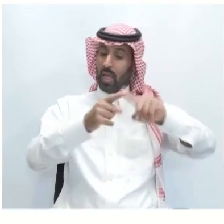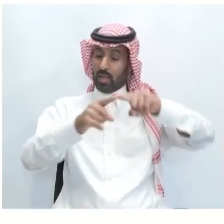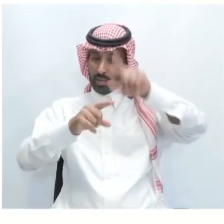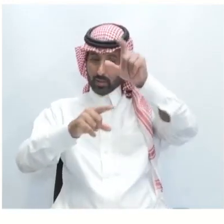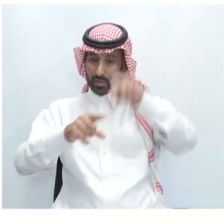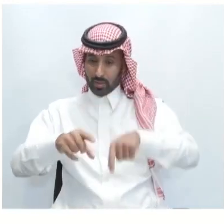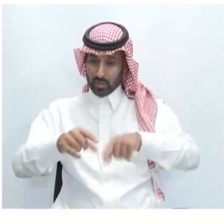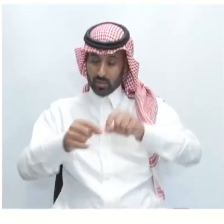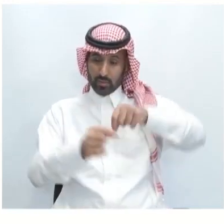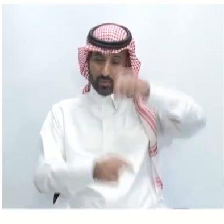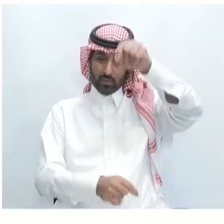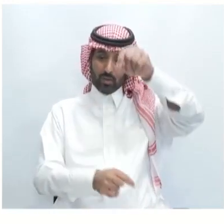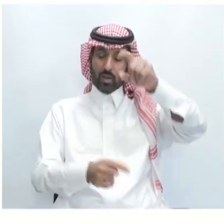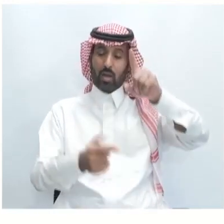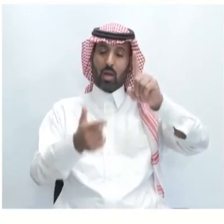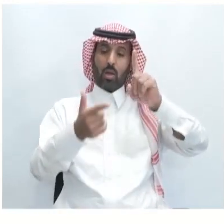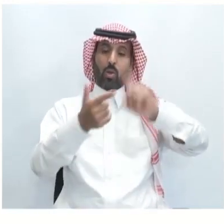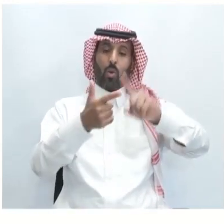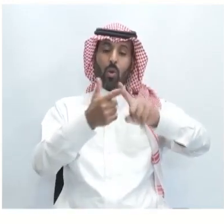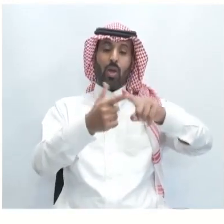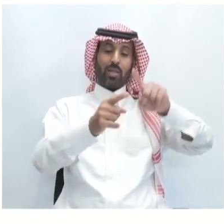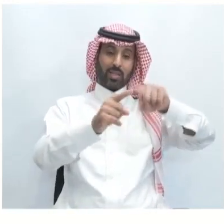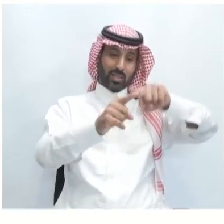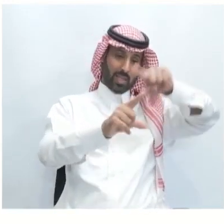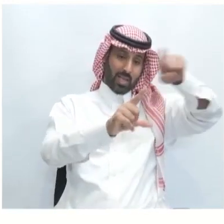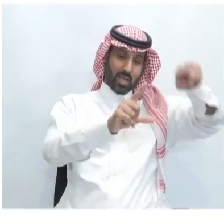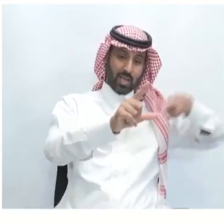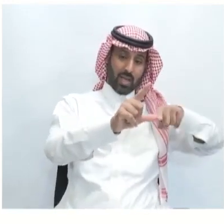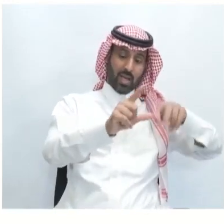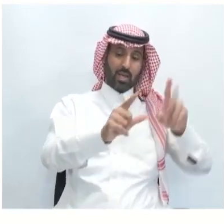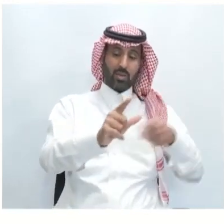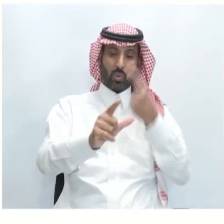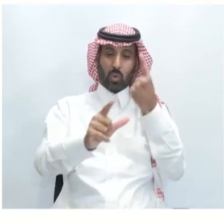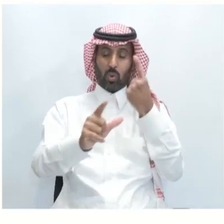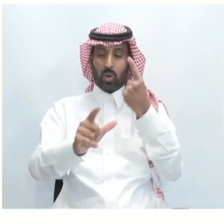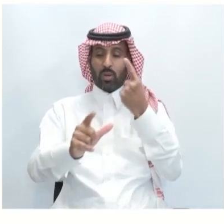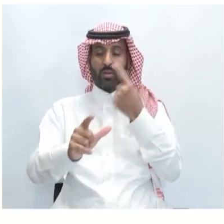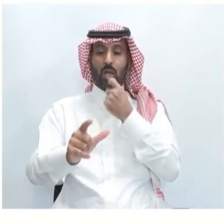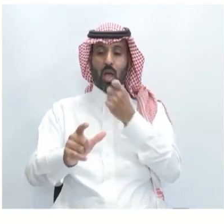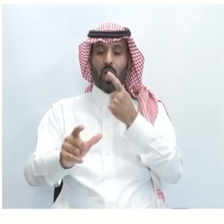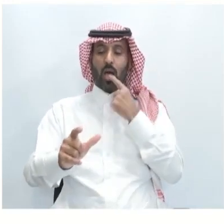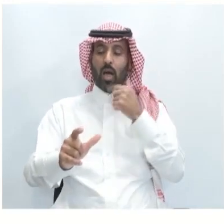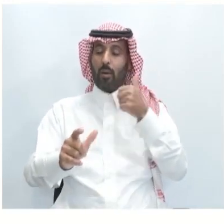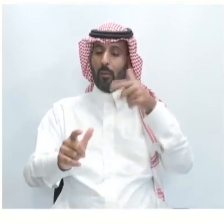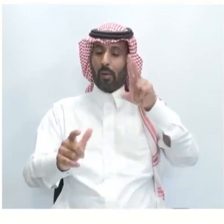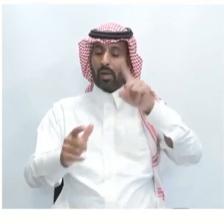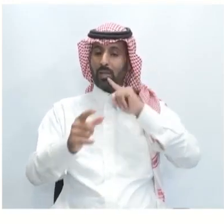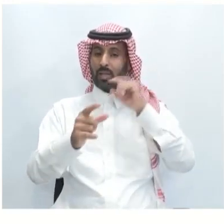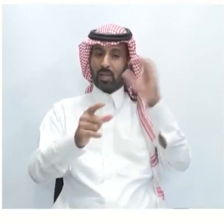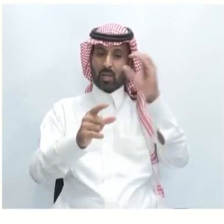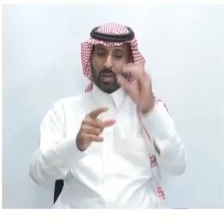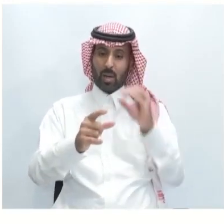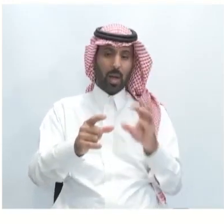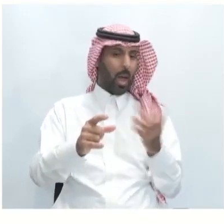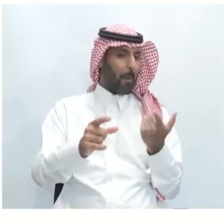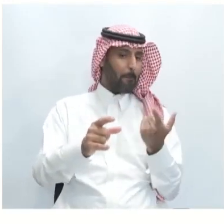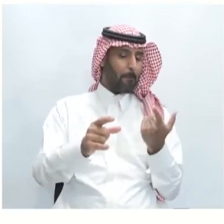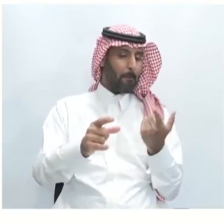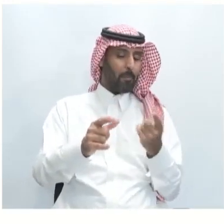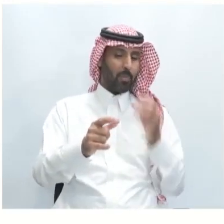الجلوكوز لابد ان تحدد نوعه سكر احادي لاحظ الان عدد ذرات الكربون قم بعدها